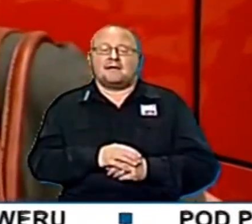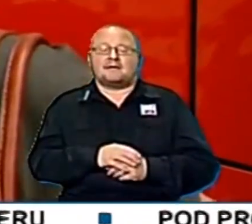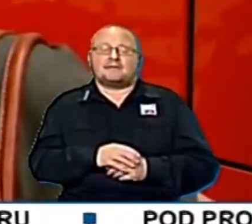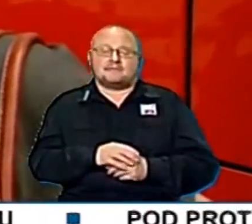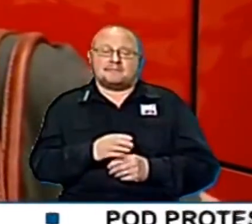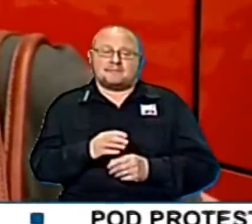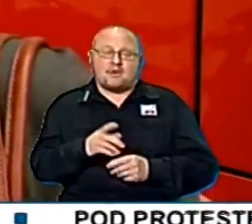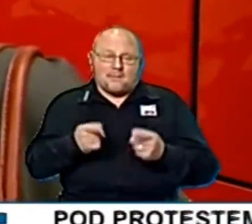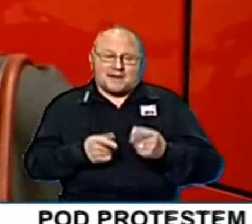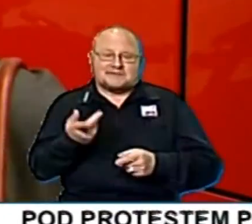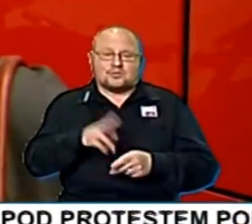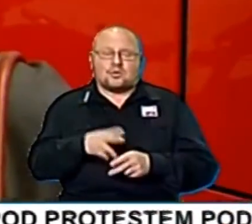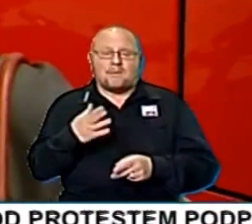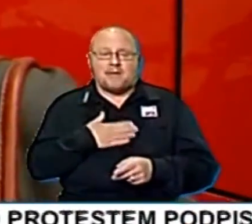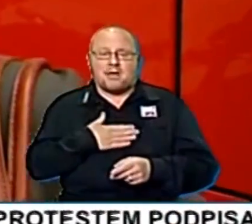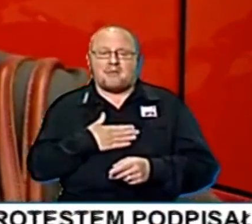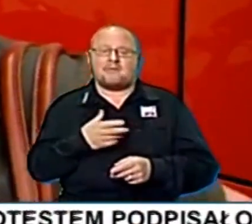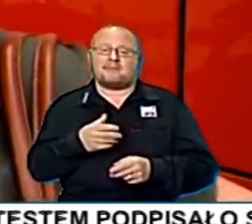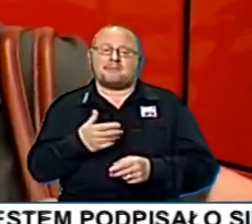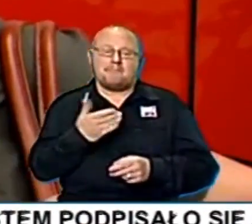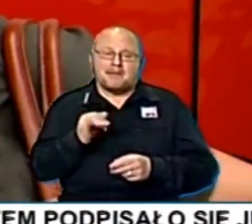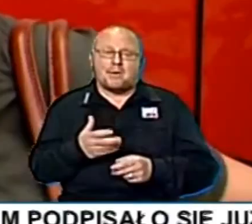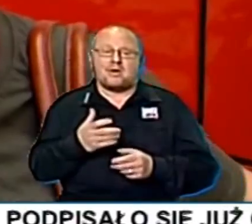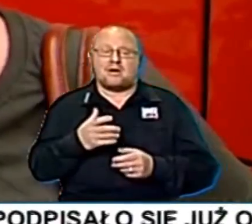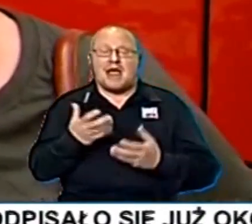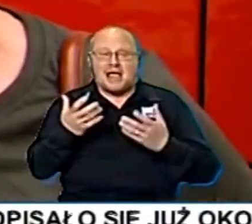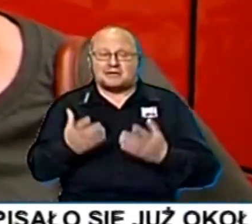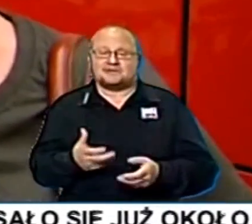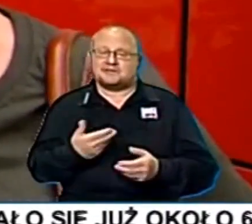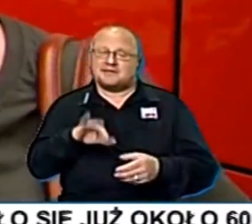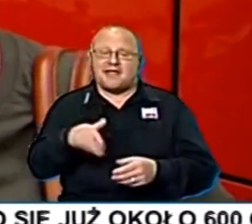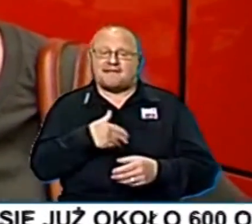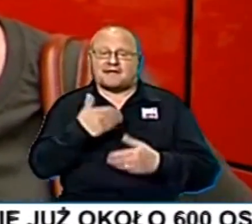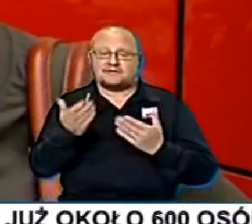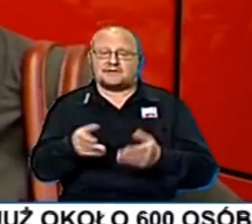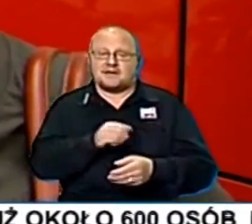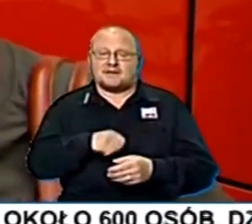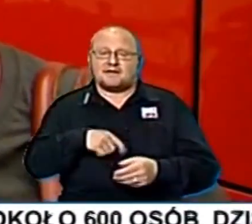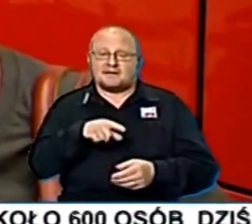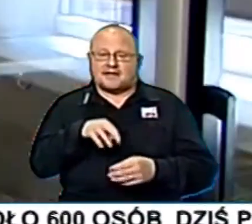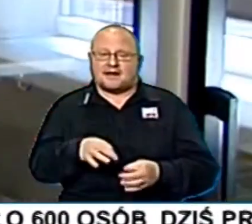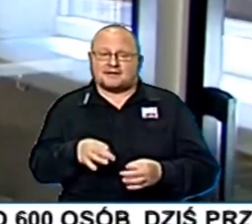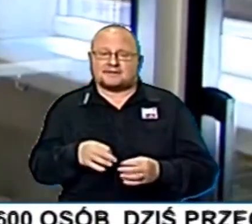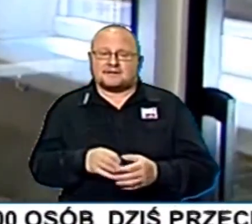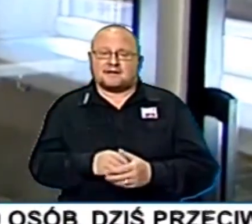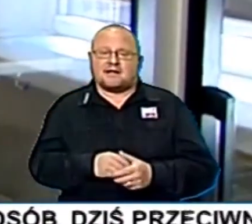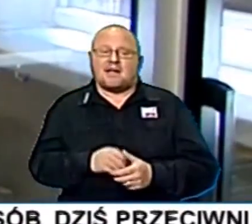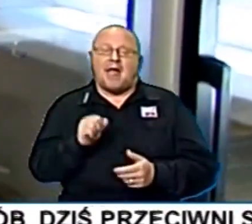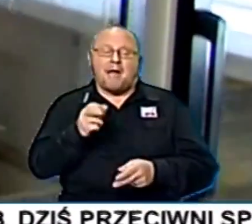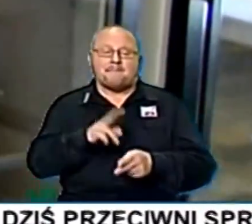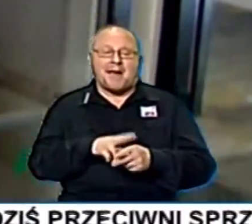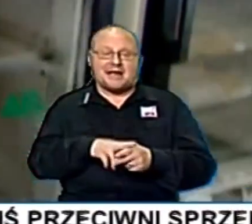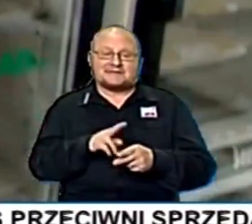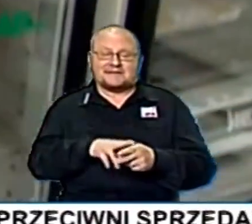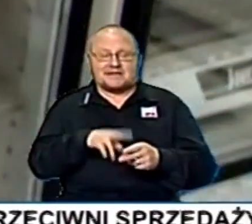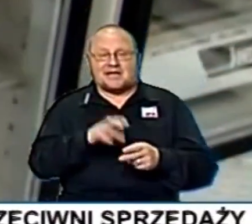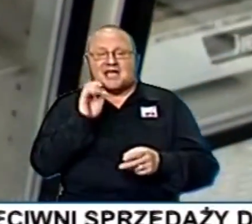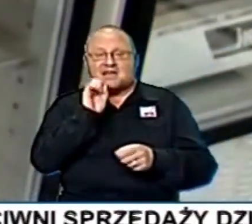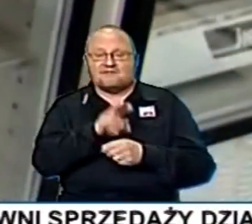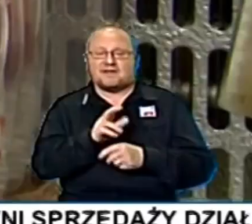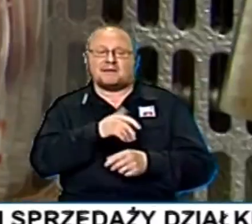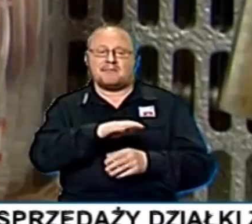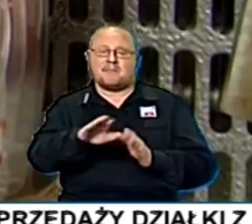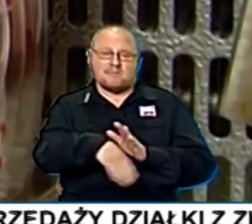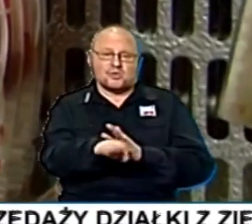ostatnio. Także mimo szczerych chęci nie da się w tym momencie. A magazyny krwi świecą